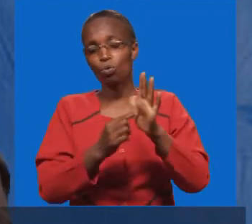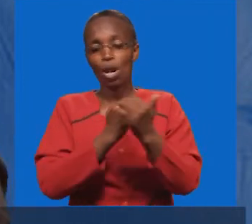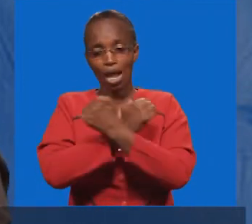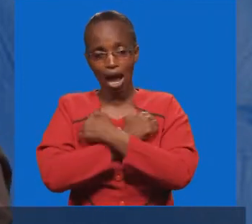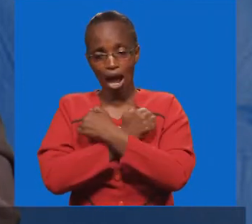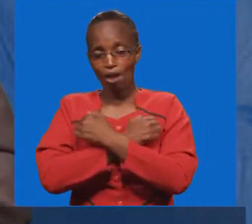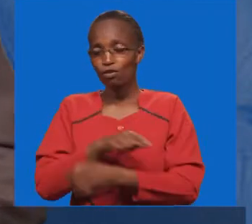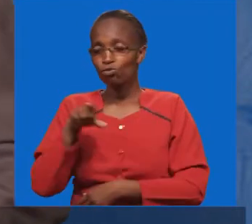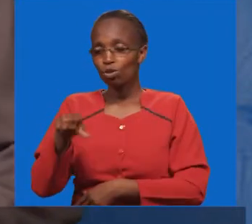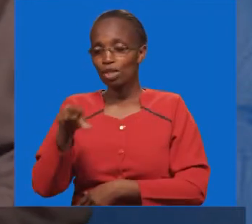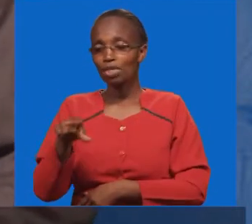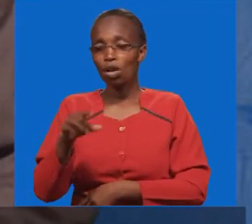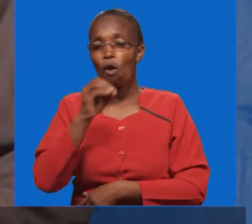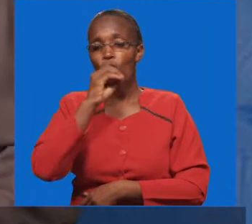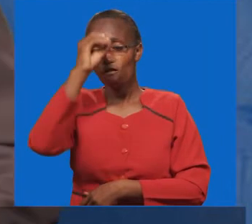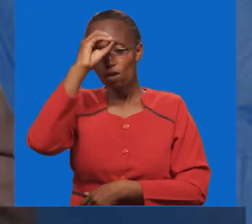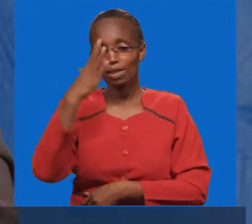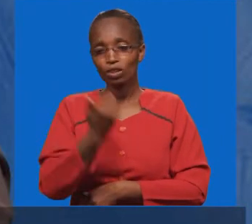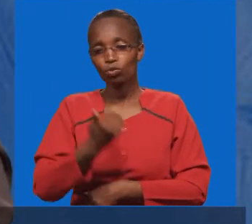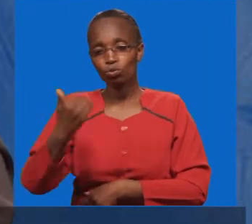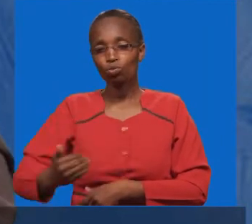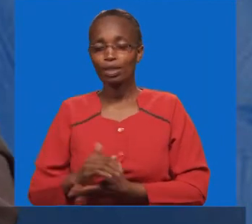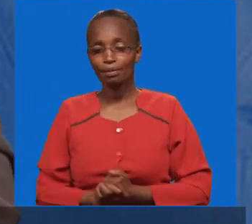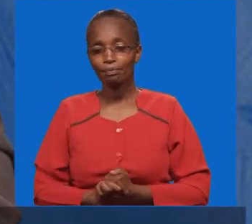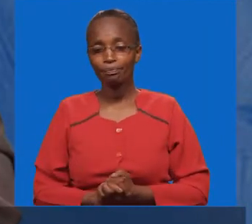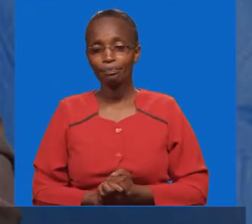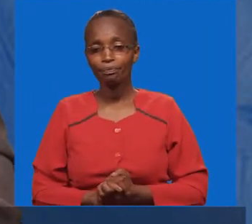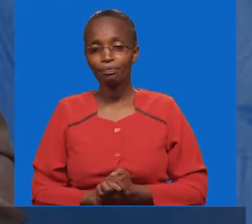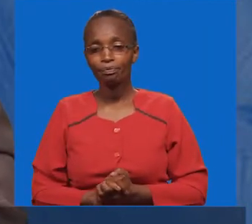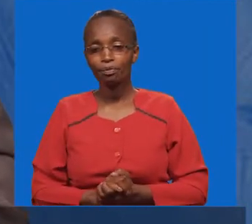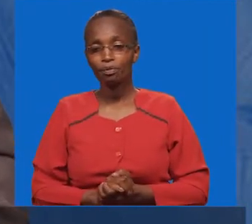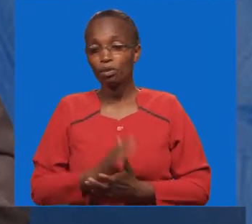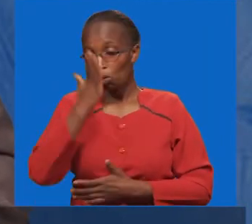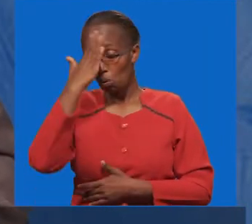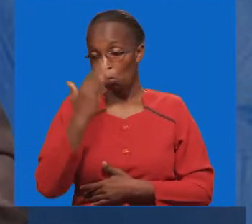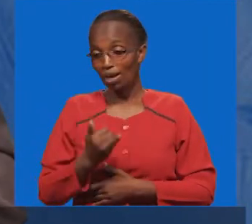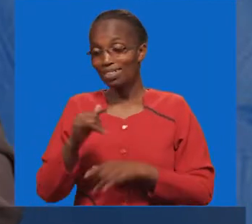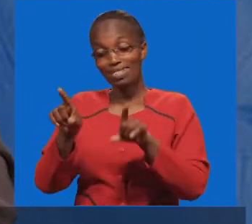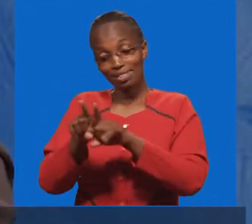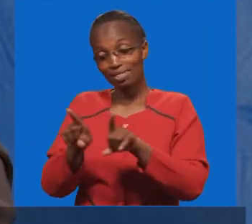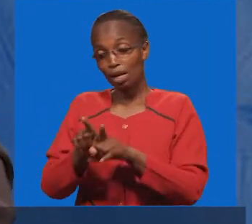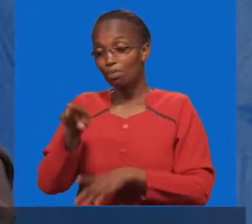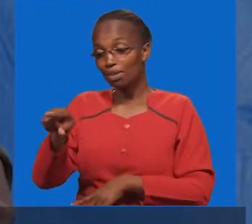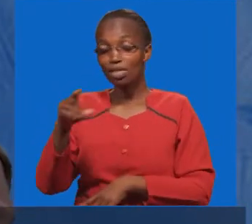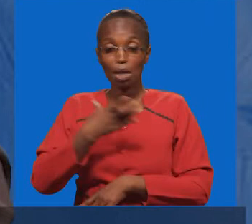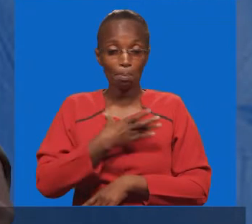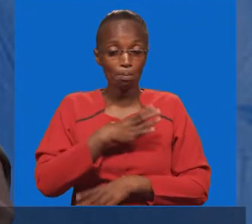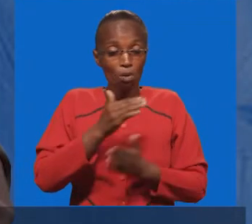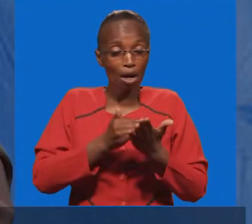hatua na kuonyesha upendo kwa hao walio mayatima, maana pia nao wanahitaji kuonyeshwa